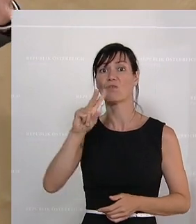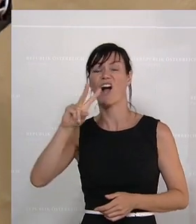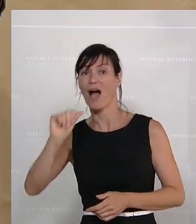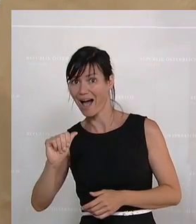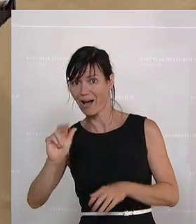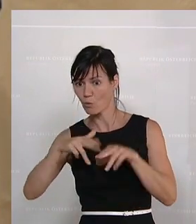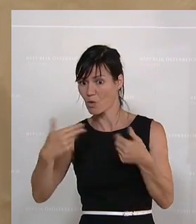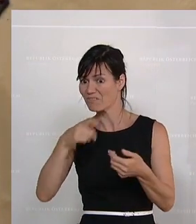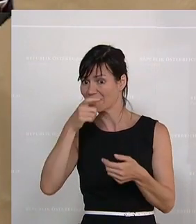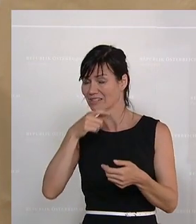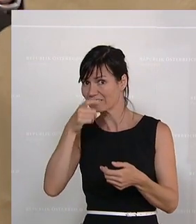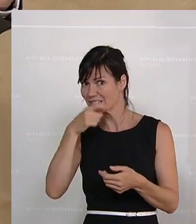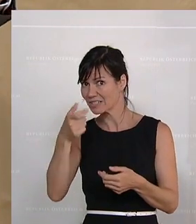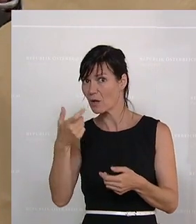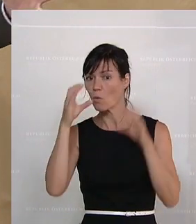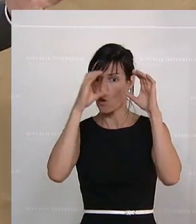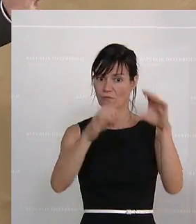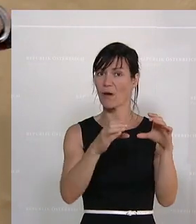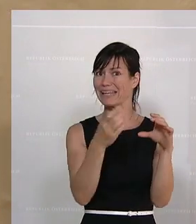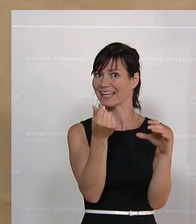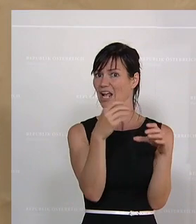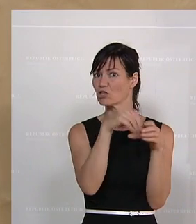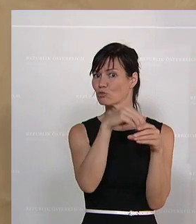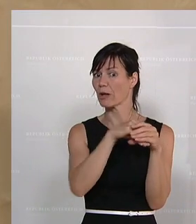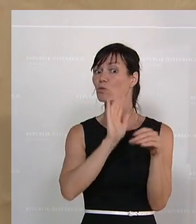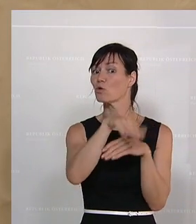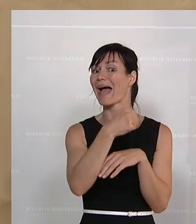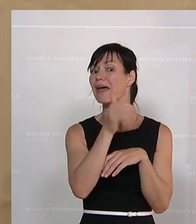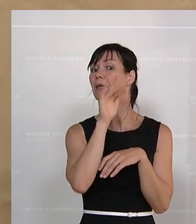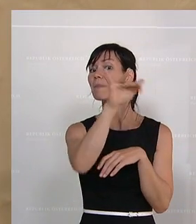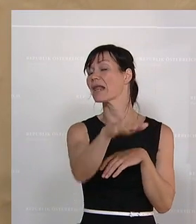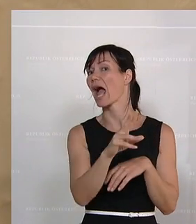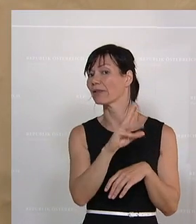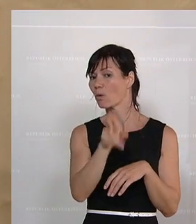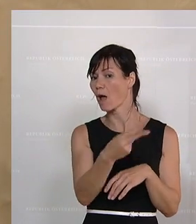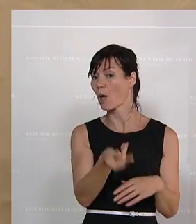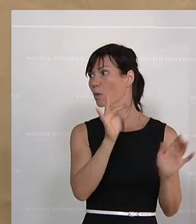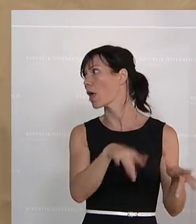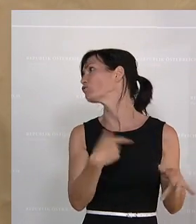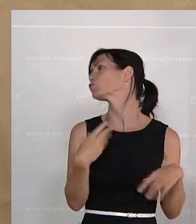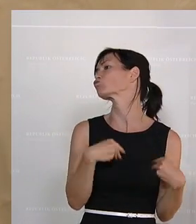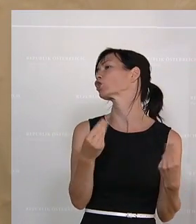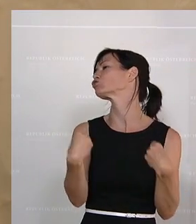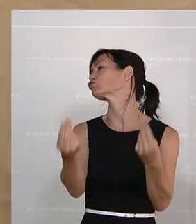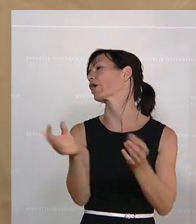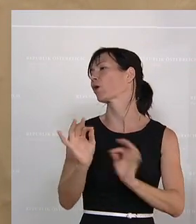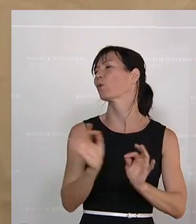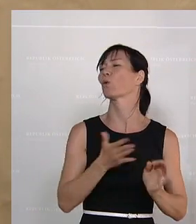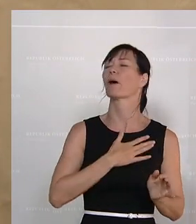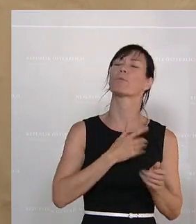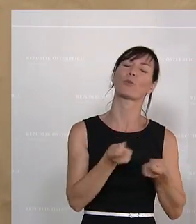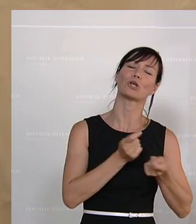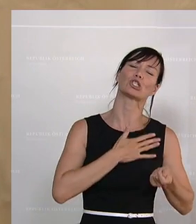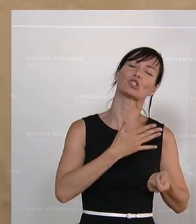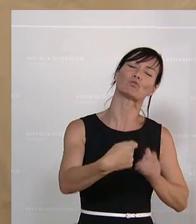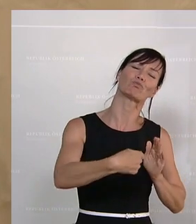ist er liegt über eine milliarde euro ungenutzt herum die für diverse geschenke und politische wohltaten verwendet werden können da wird jetzt der beitrag von